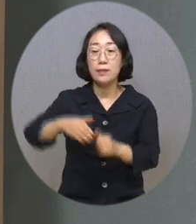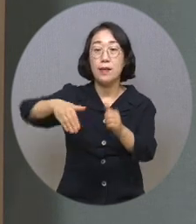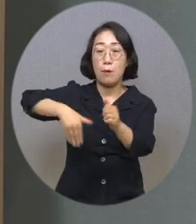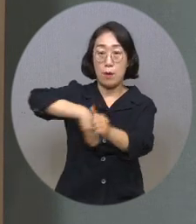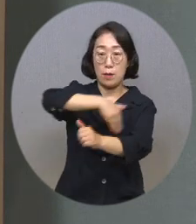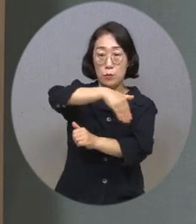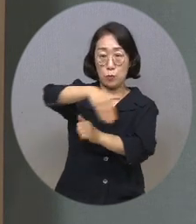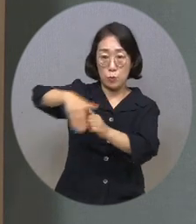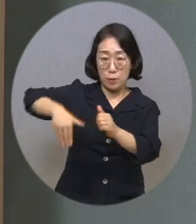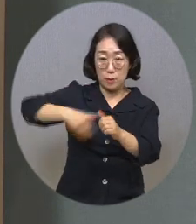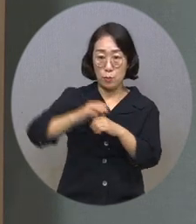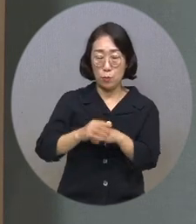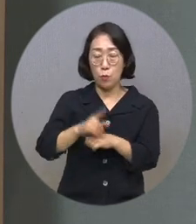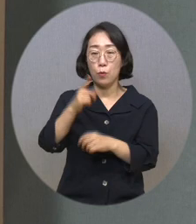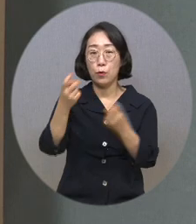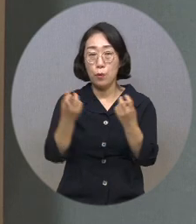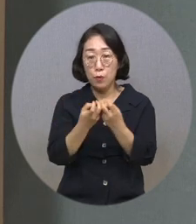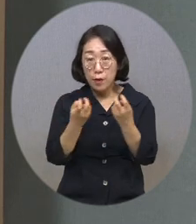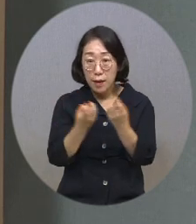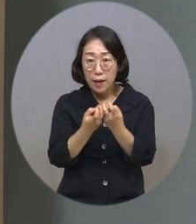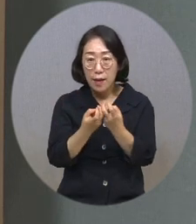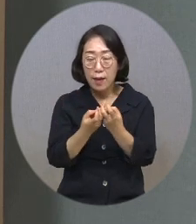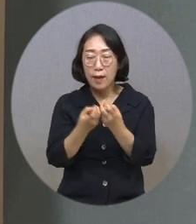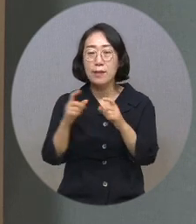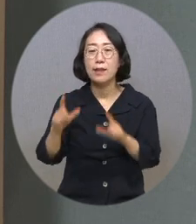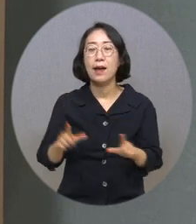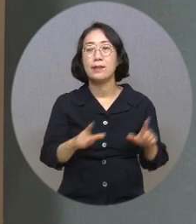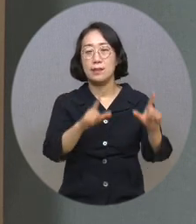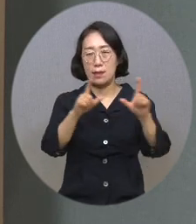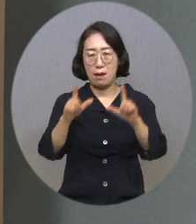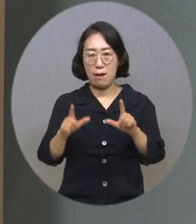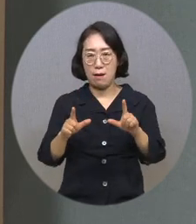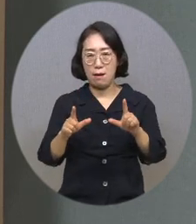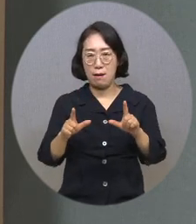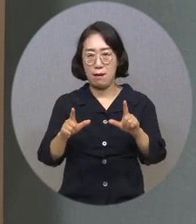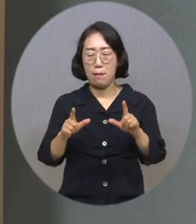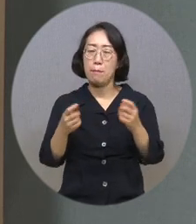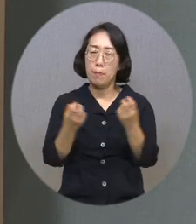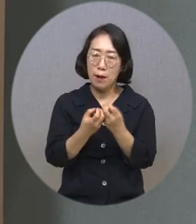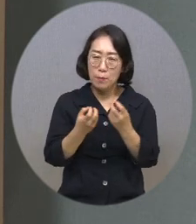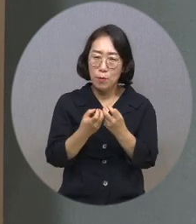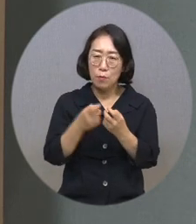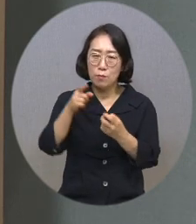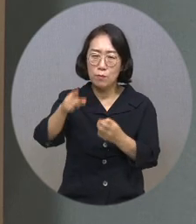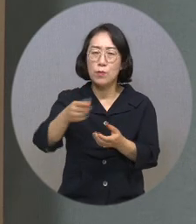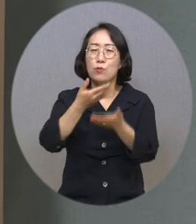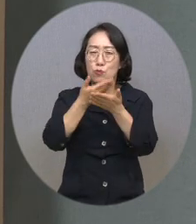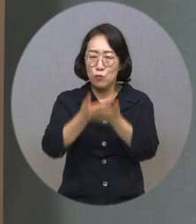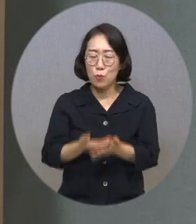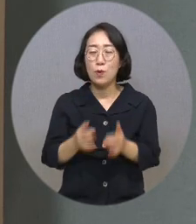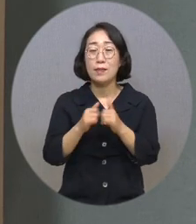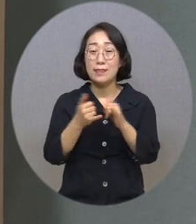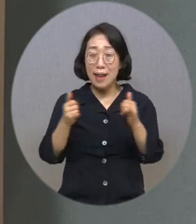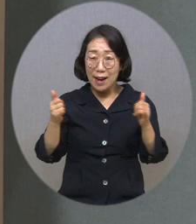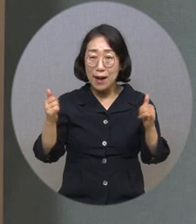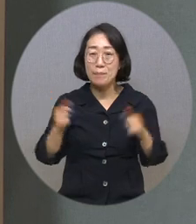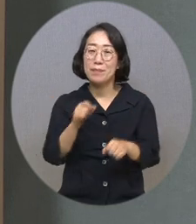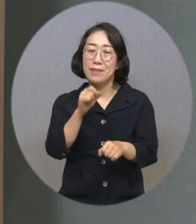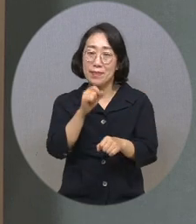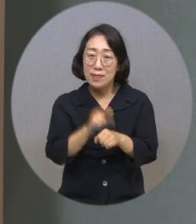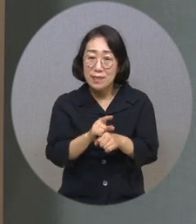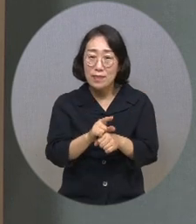속에서 어떻게 대치하면서 살아가느냐, 막 이런 게 굉장히 그. 사람의 도리고